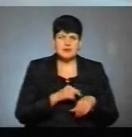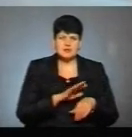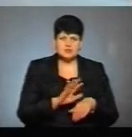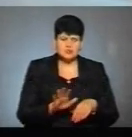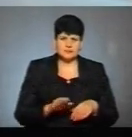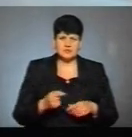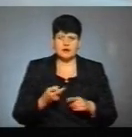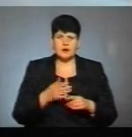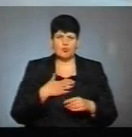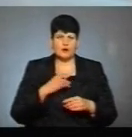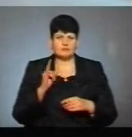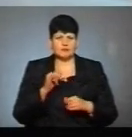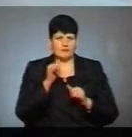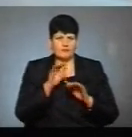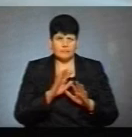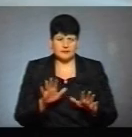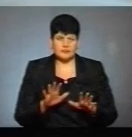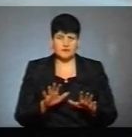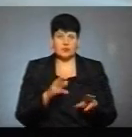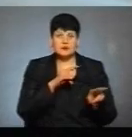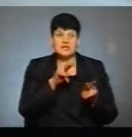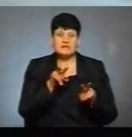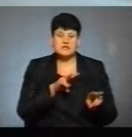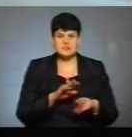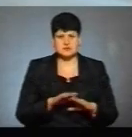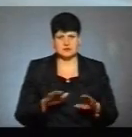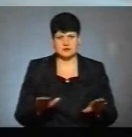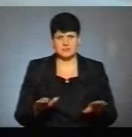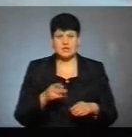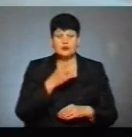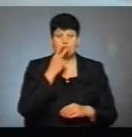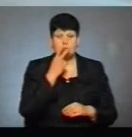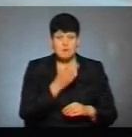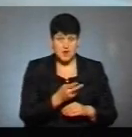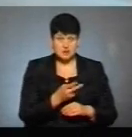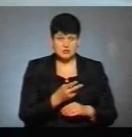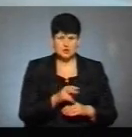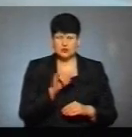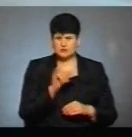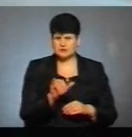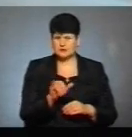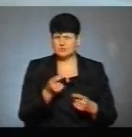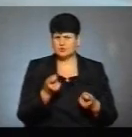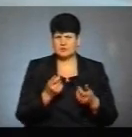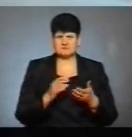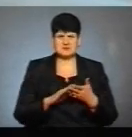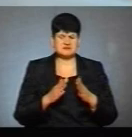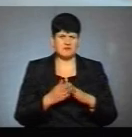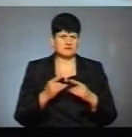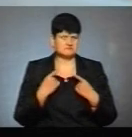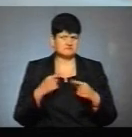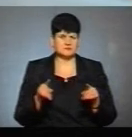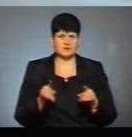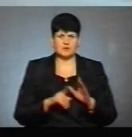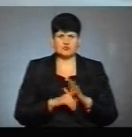є. Придивіться за своїми дітьми. Якщо ви бачите, що в них якийсь не такий трохи стан, вони почали